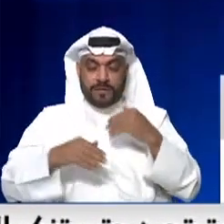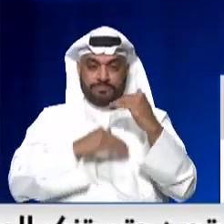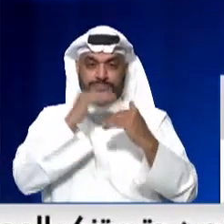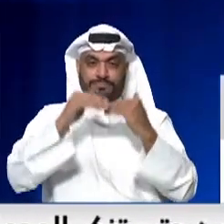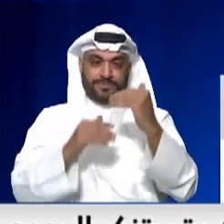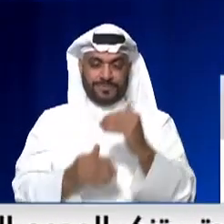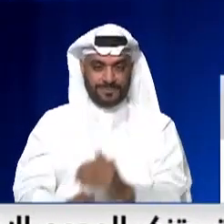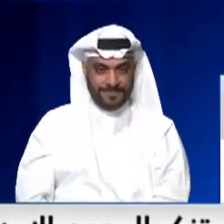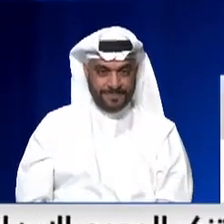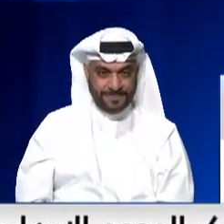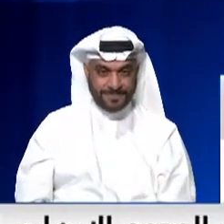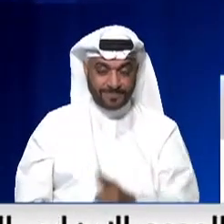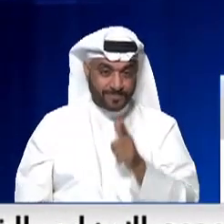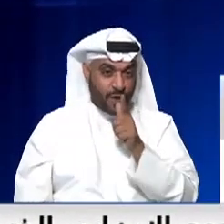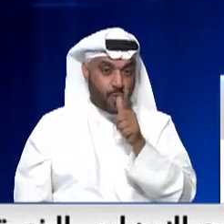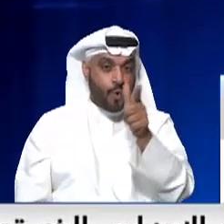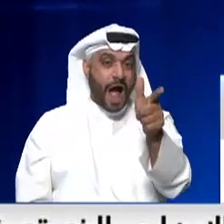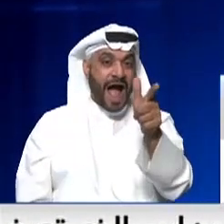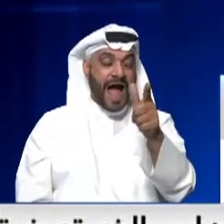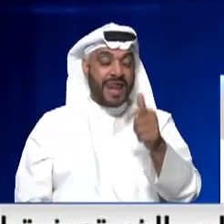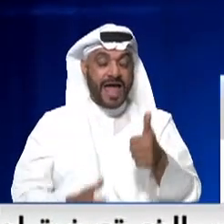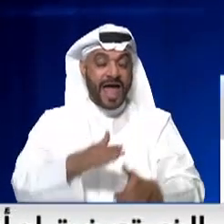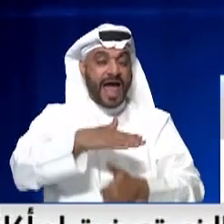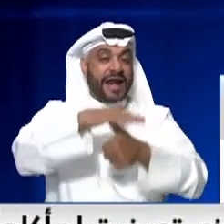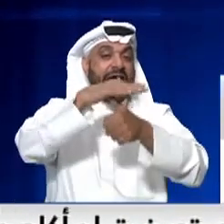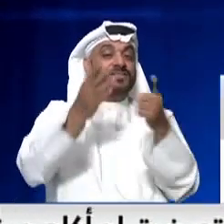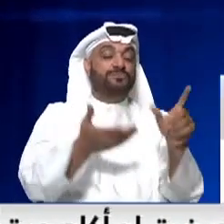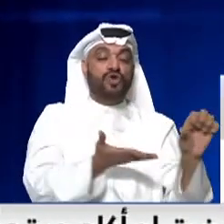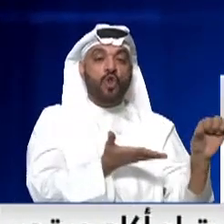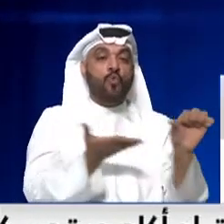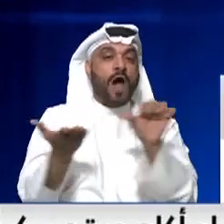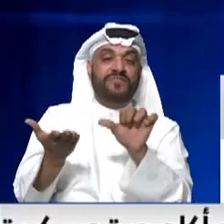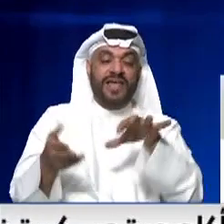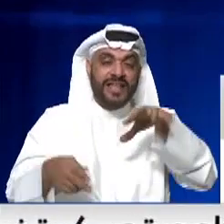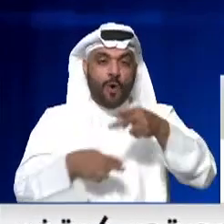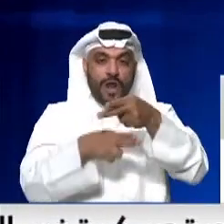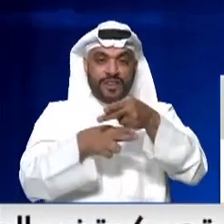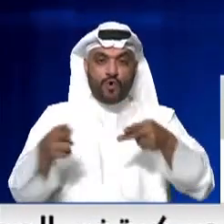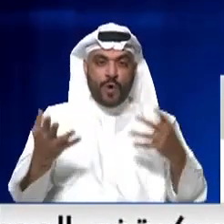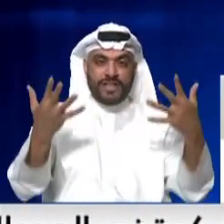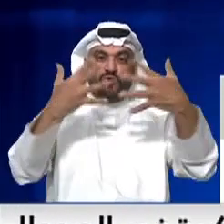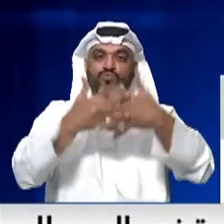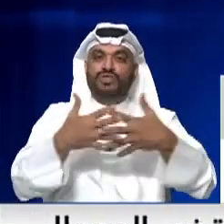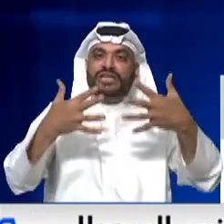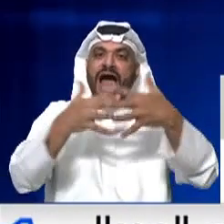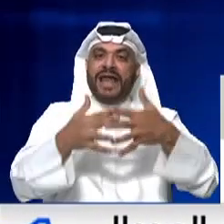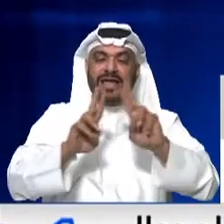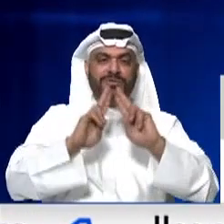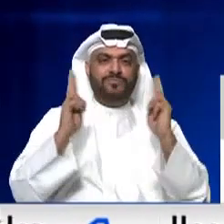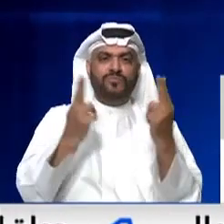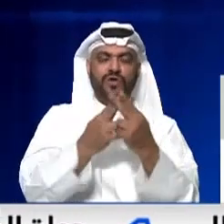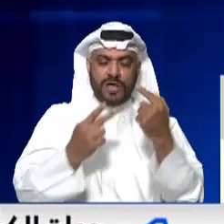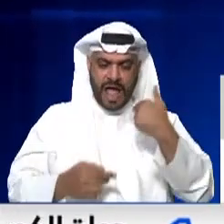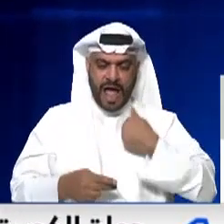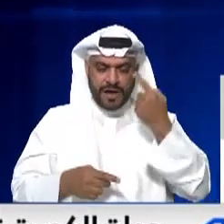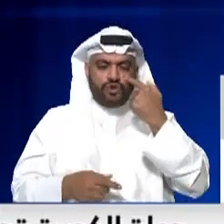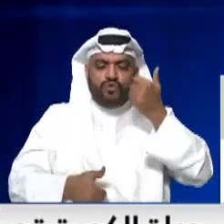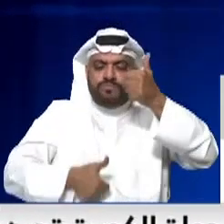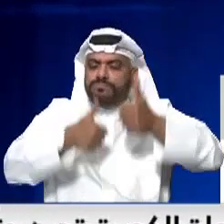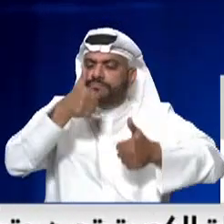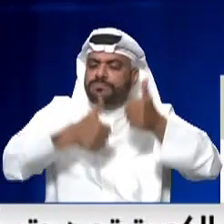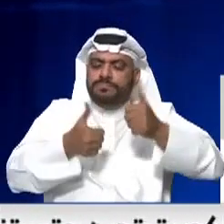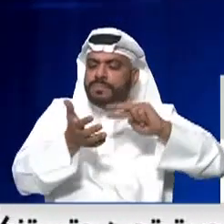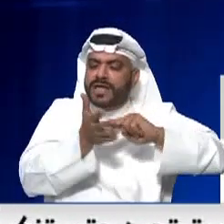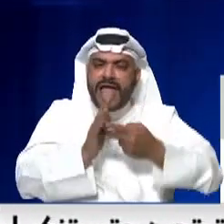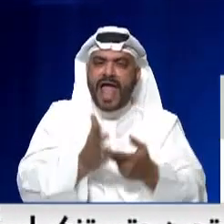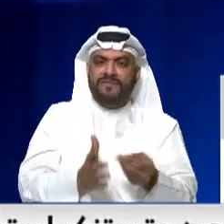الدوليه وقالت الدكتور الفليج ان دوله الكويت تشارك في هذا الاجتماع الهام لتقييم ما وصلت اليه حوارات